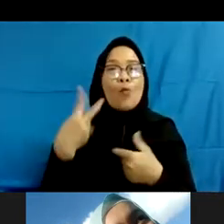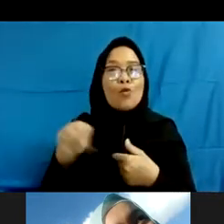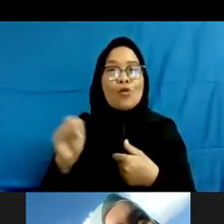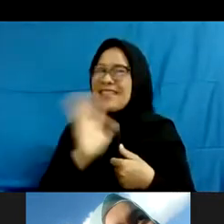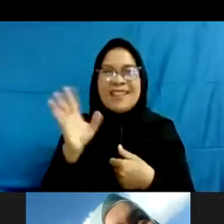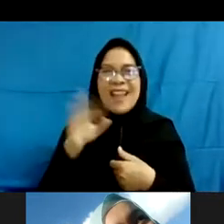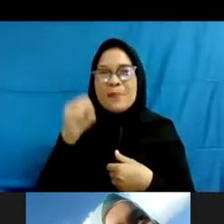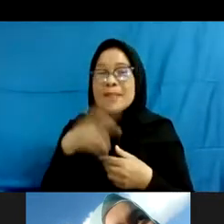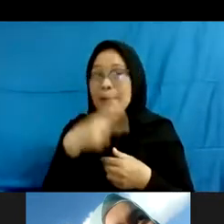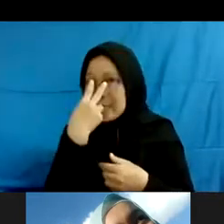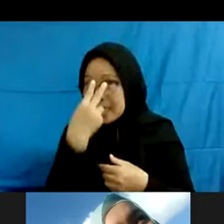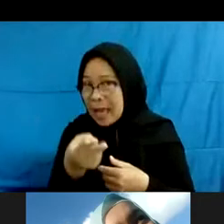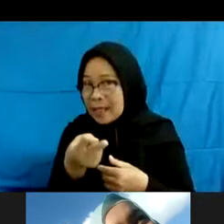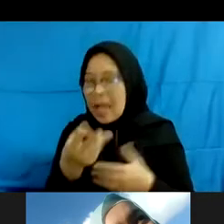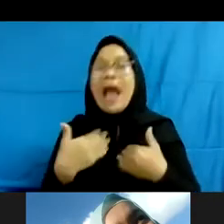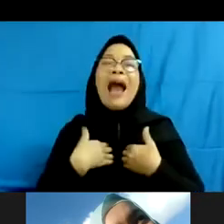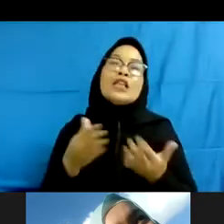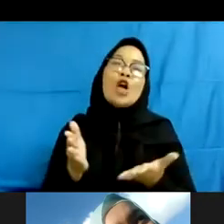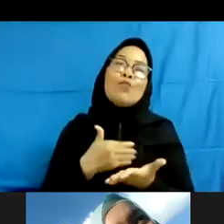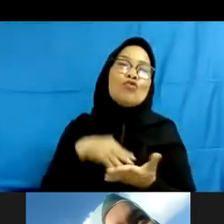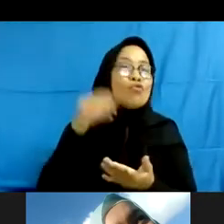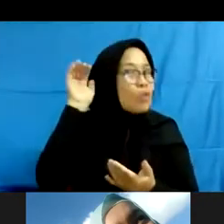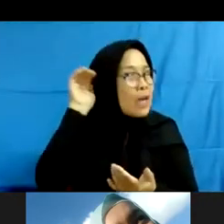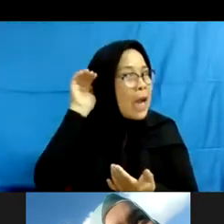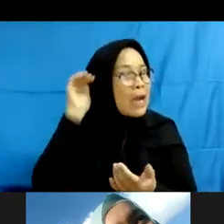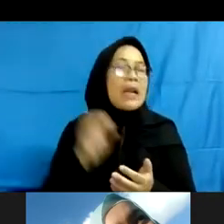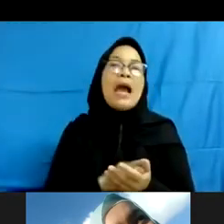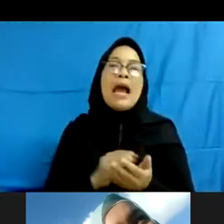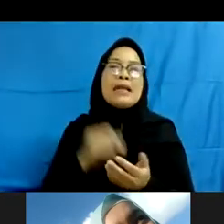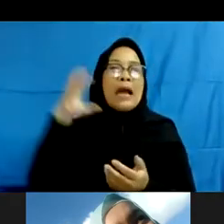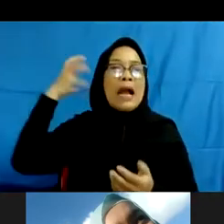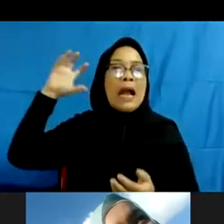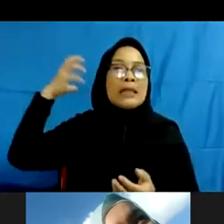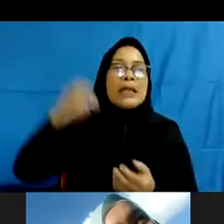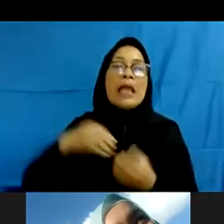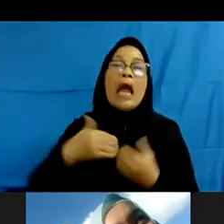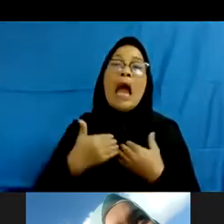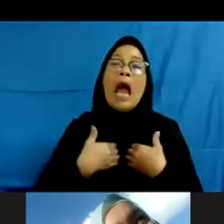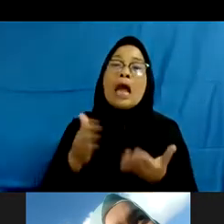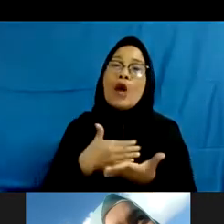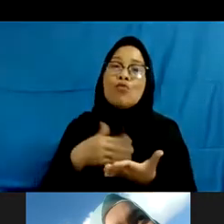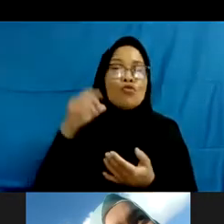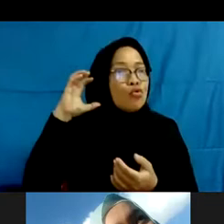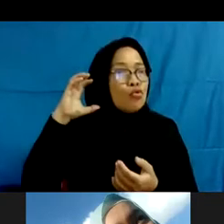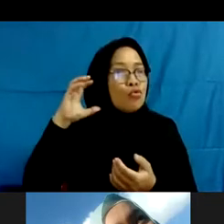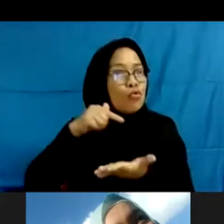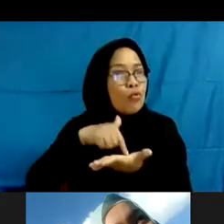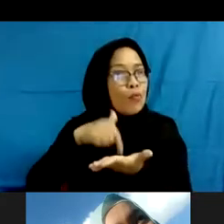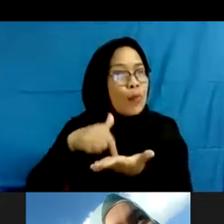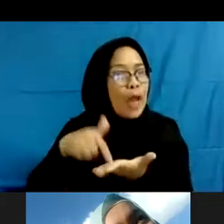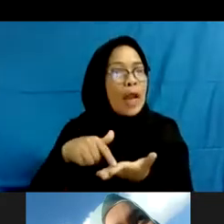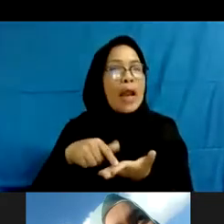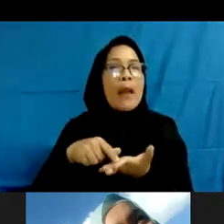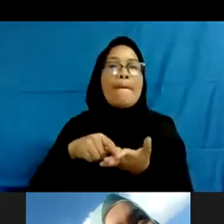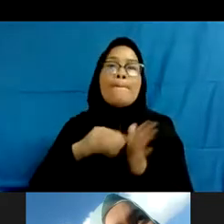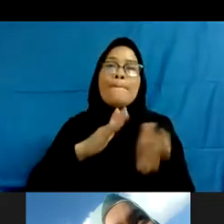lagi, ada kaset, itu masih pakai kaset ya audiobooknya. Terus ada buku Braille juga. Waktu itu belajar Braille tuh sama guru-guru